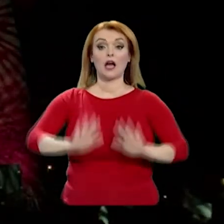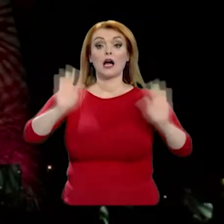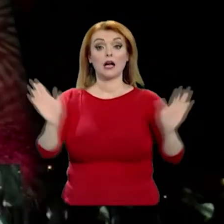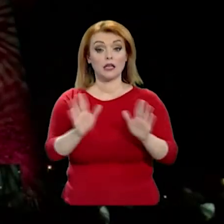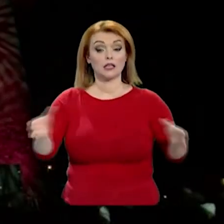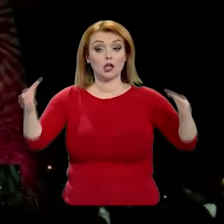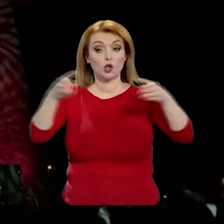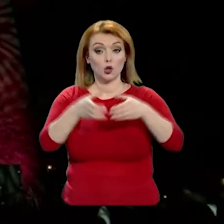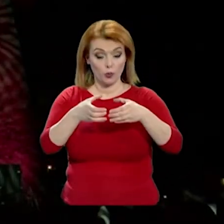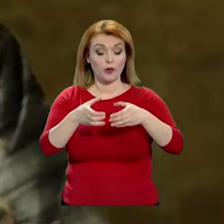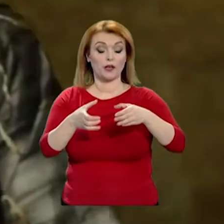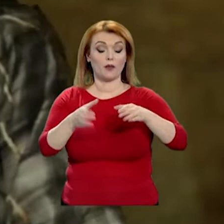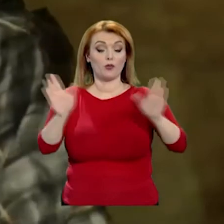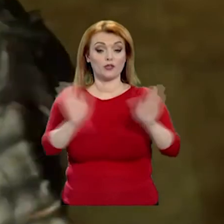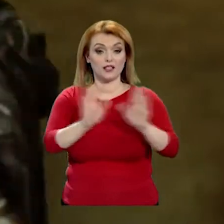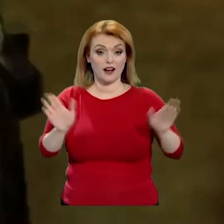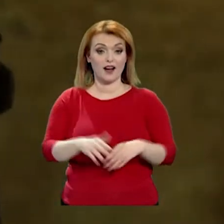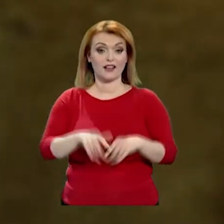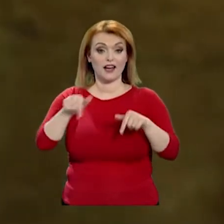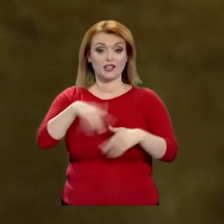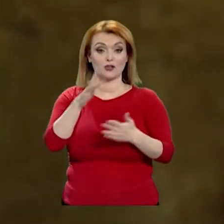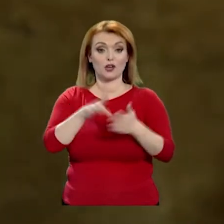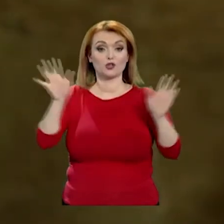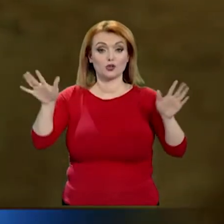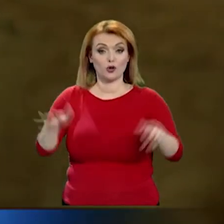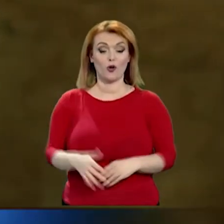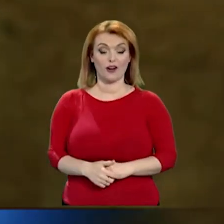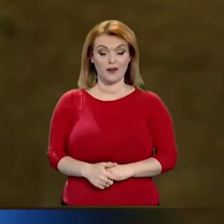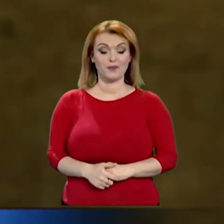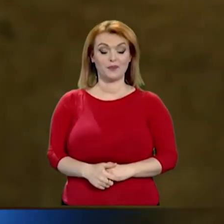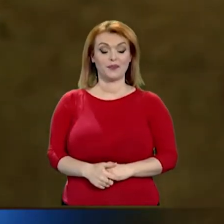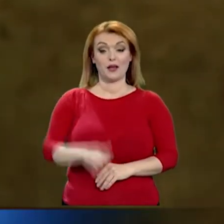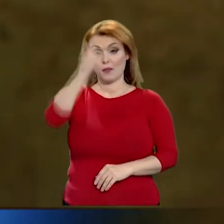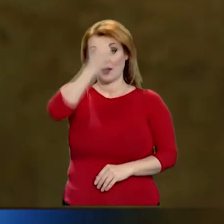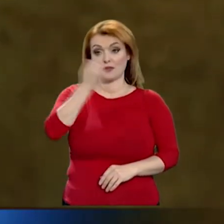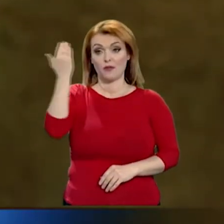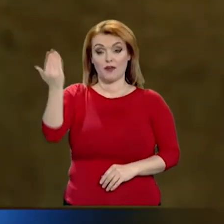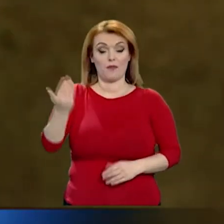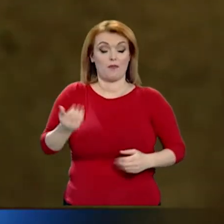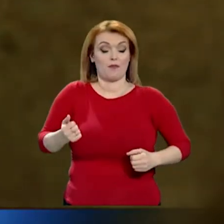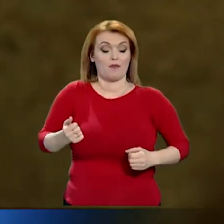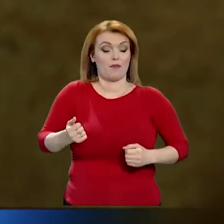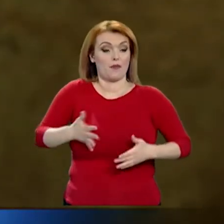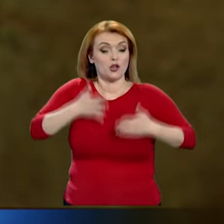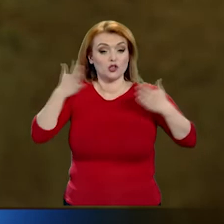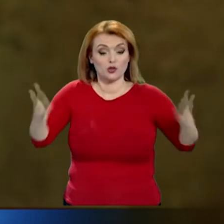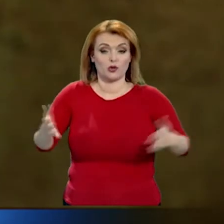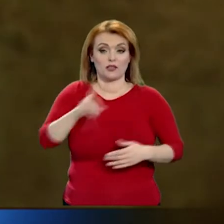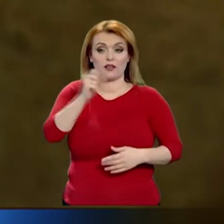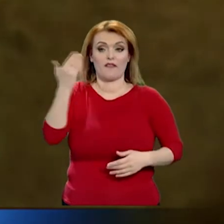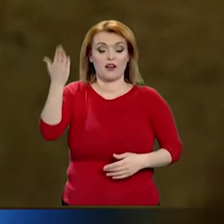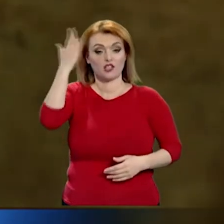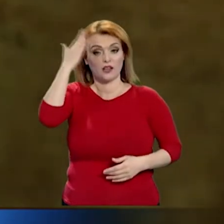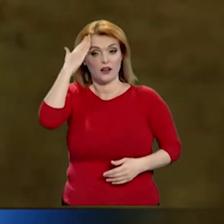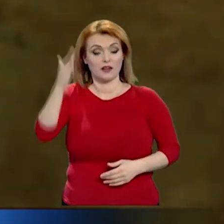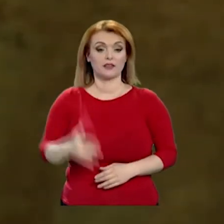de răsună Europa Vă mulțumesc Lupilor în primul rând pentru talent și autenticitate